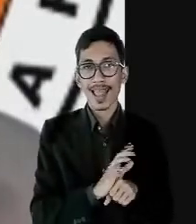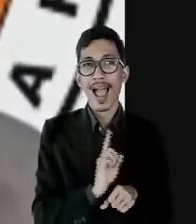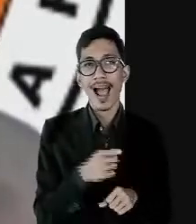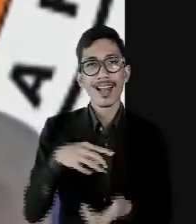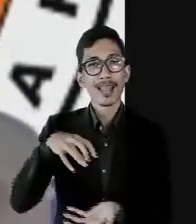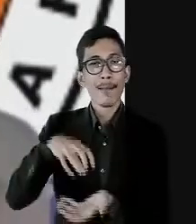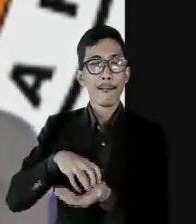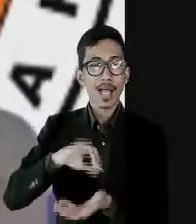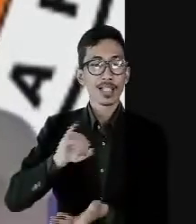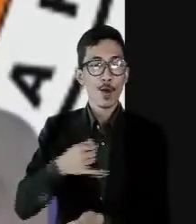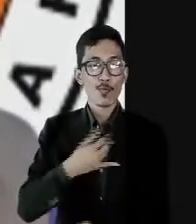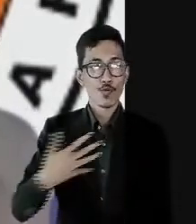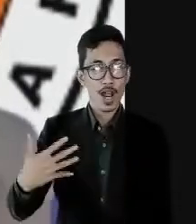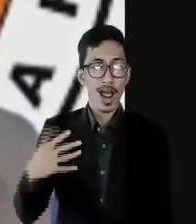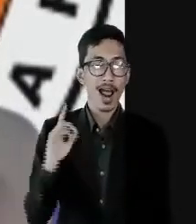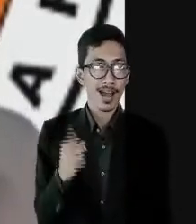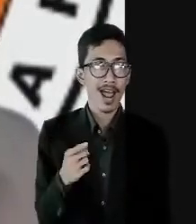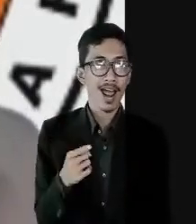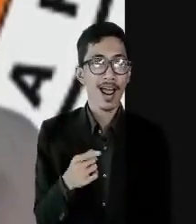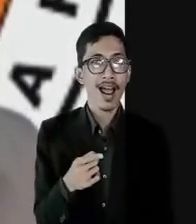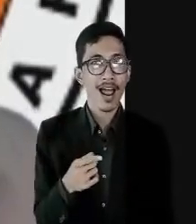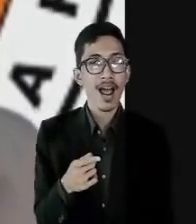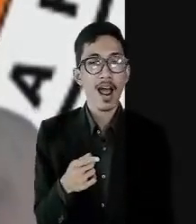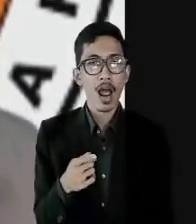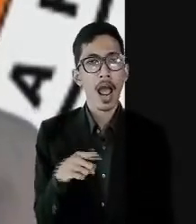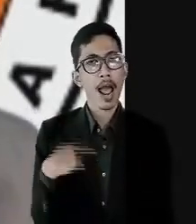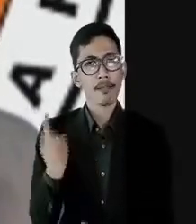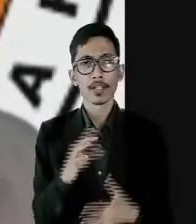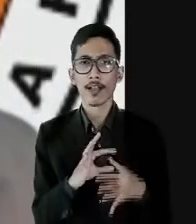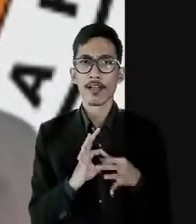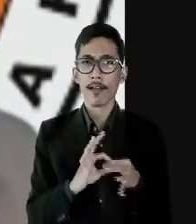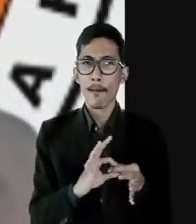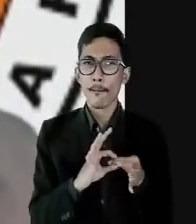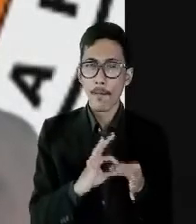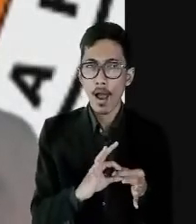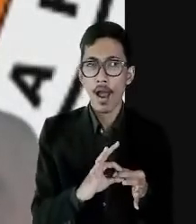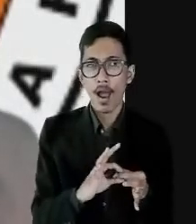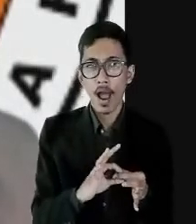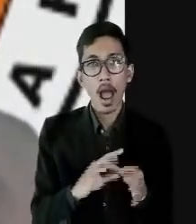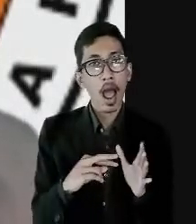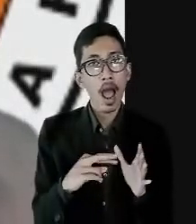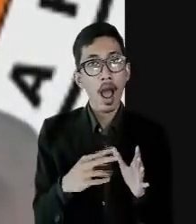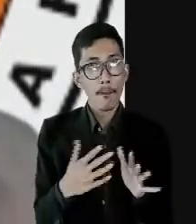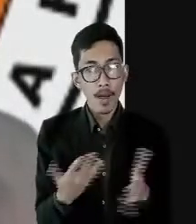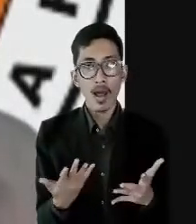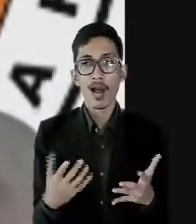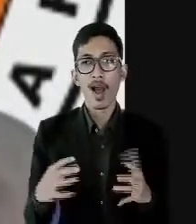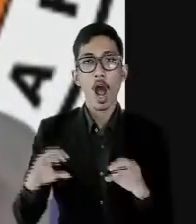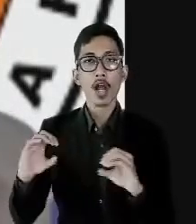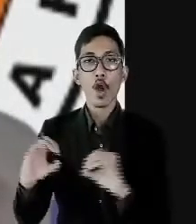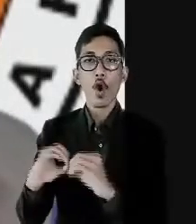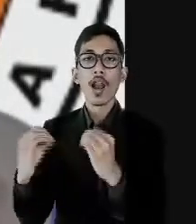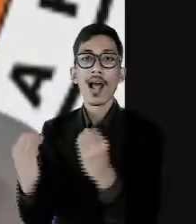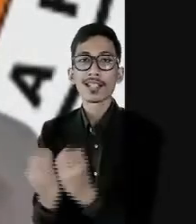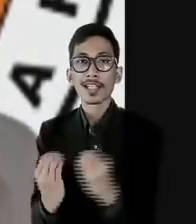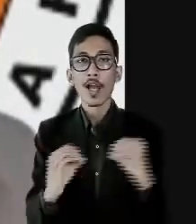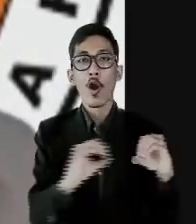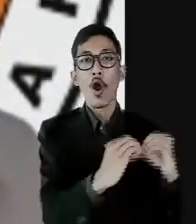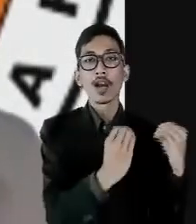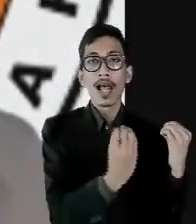Kabupaten Jayapura. Karena itu bekerja sama dengan melibatkan organisasi perangkat